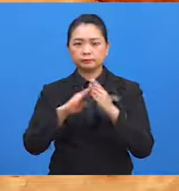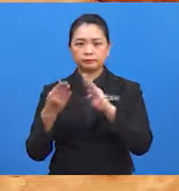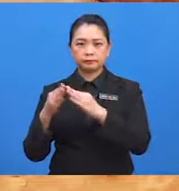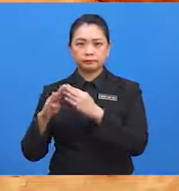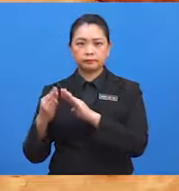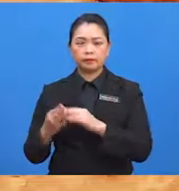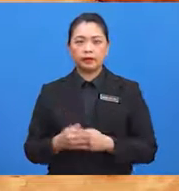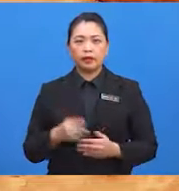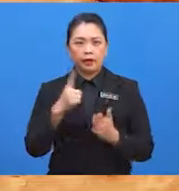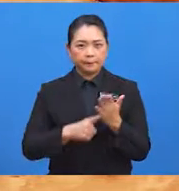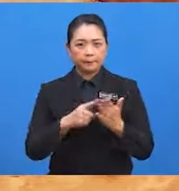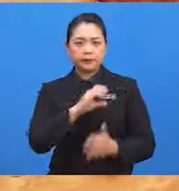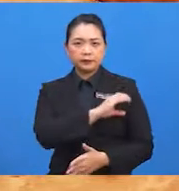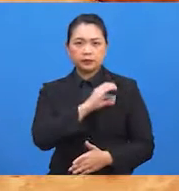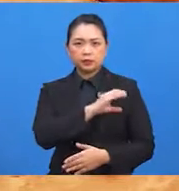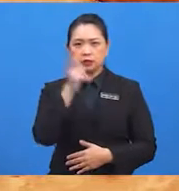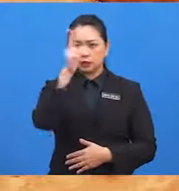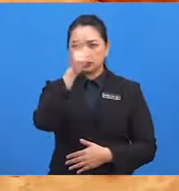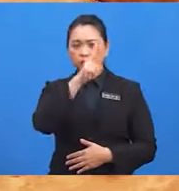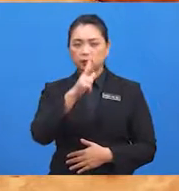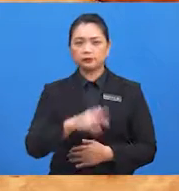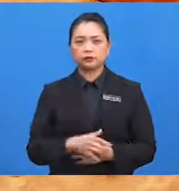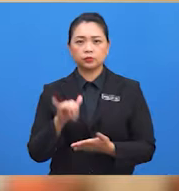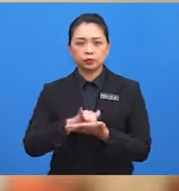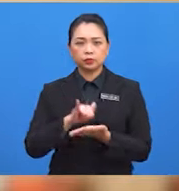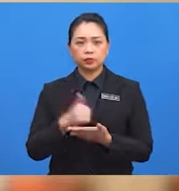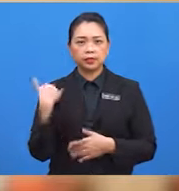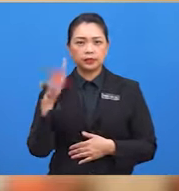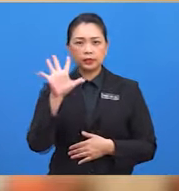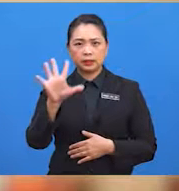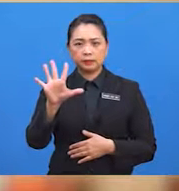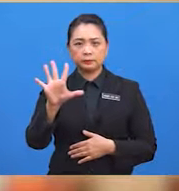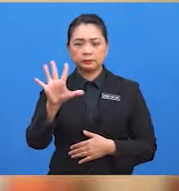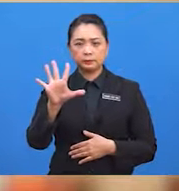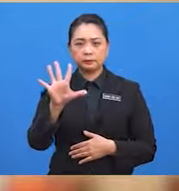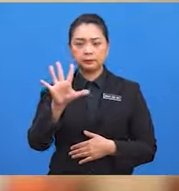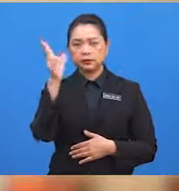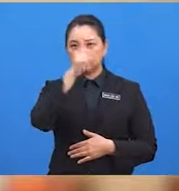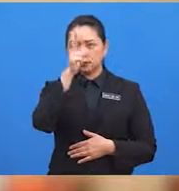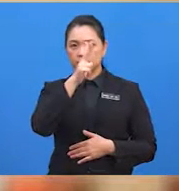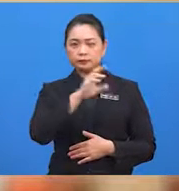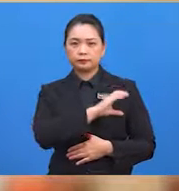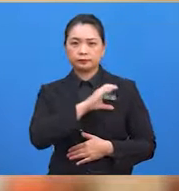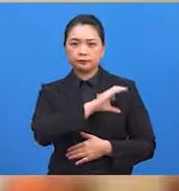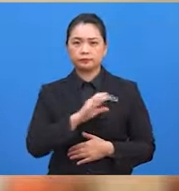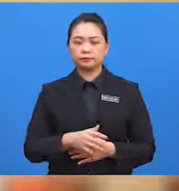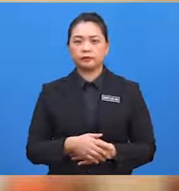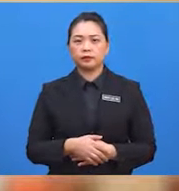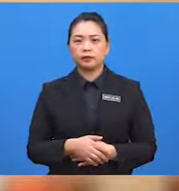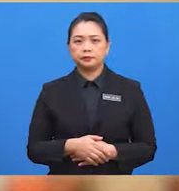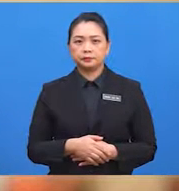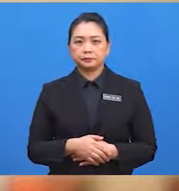Apakah ciri-ciri utama kerajaan Sumer? Terdapat 5 ciri utama kerajaan Sumer iaitu: